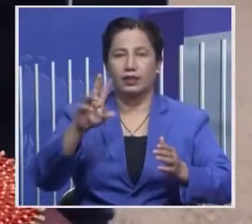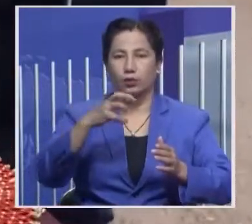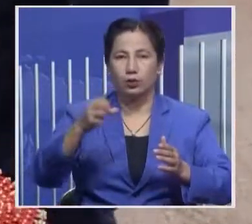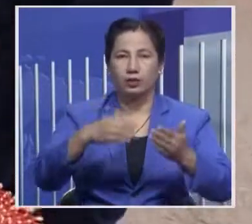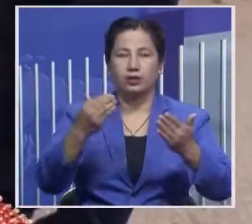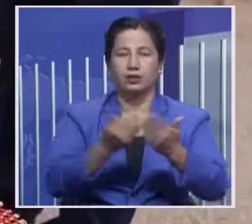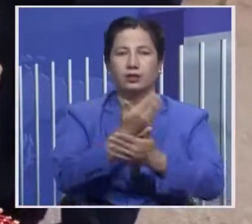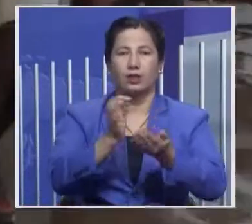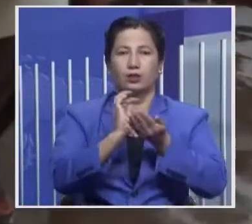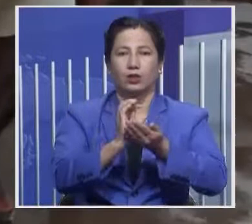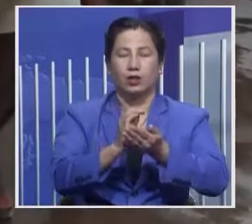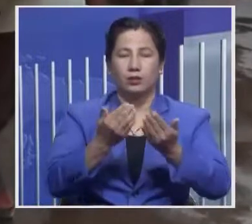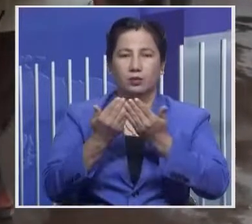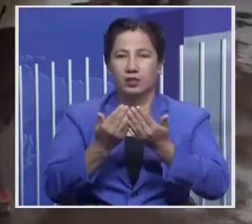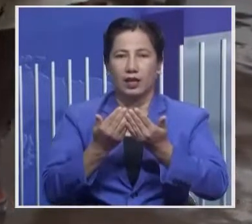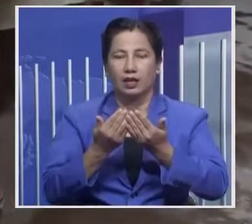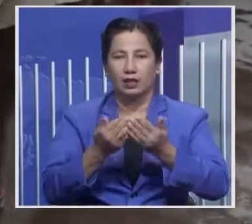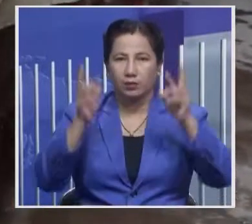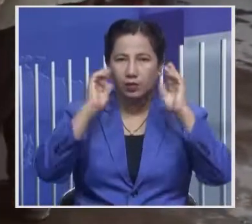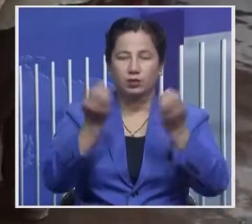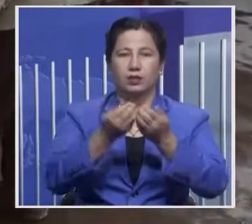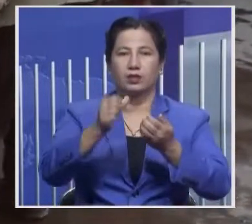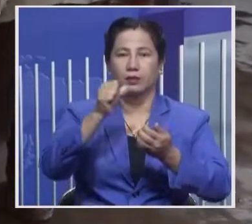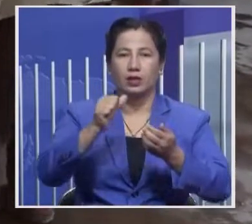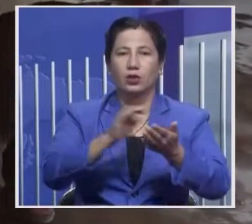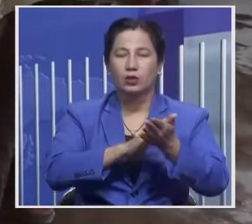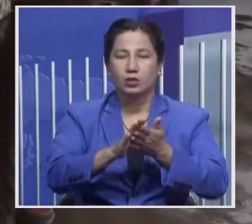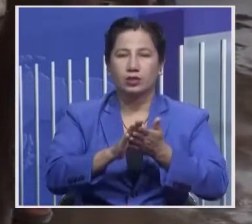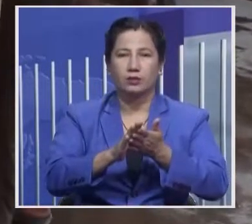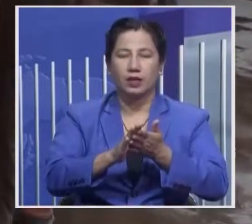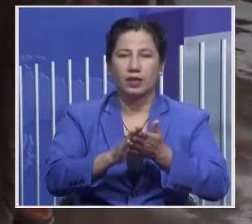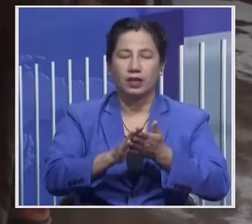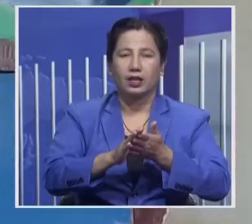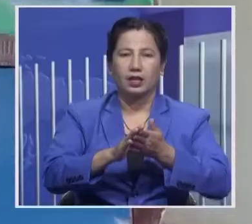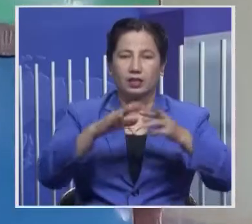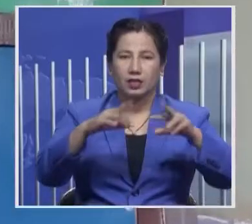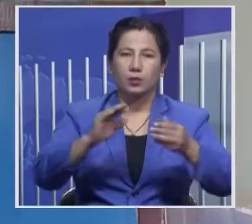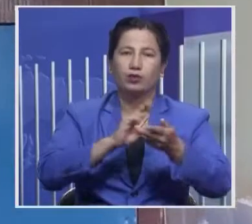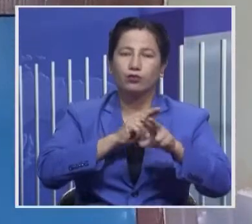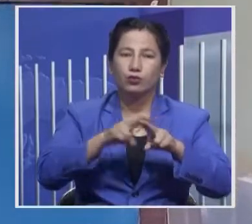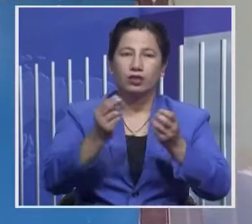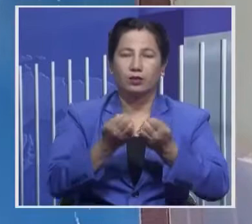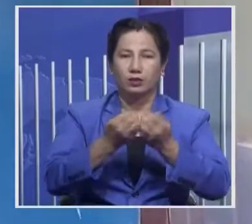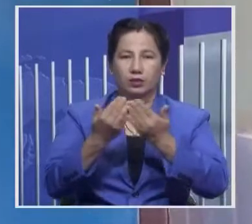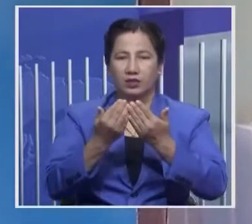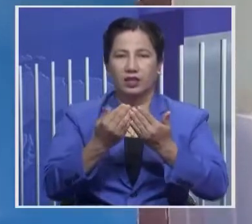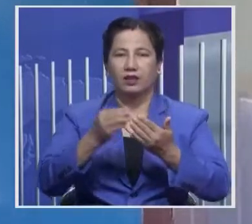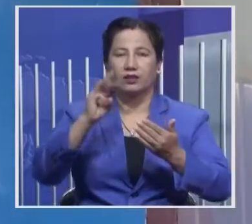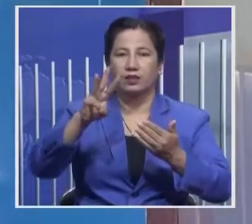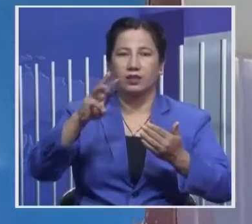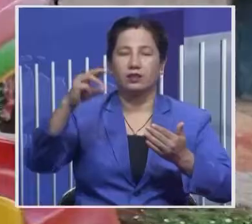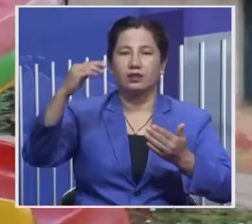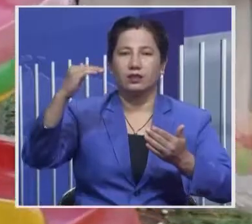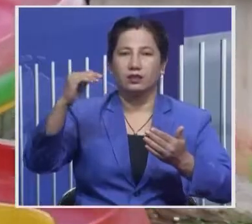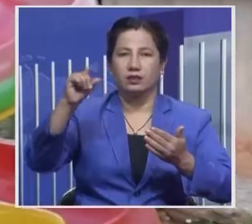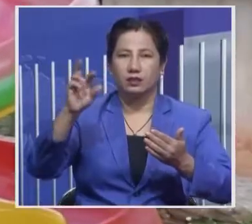संस्थाको प्राविधिक सहयोगमा विद्यालयमा सुरक्षित खानेपानी र सरसफाईका सूचक पूरा भएपछि विद्यालयलाई 3 तारिक घोषणा